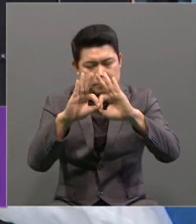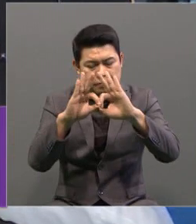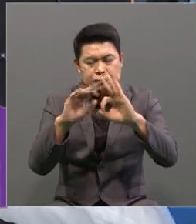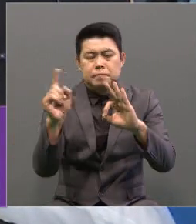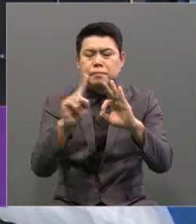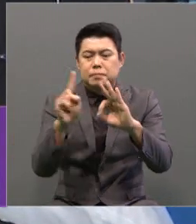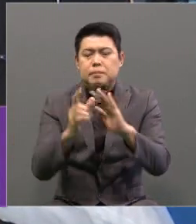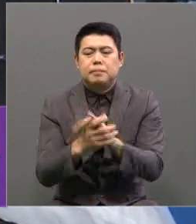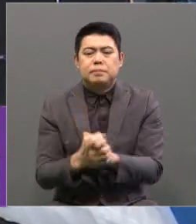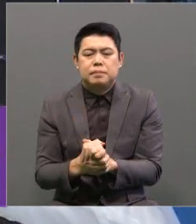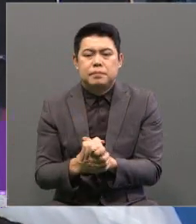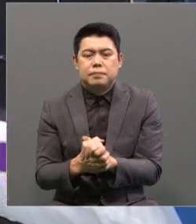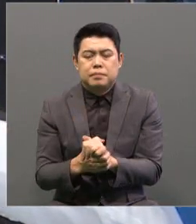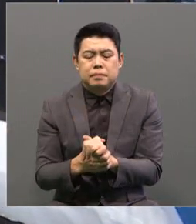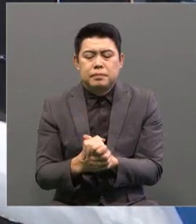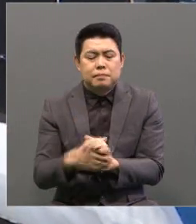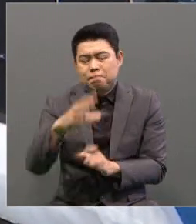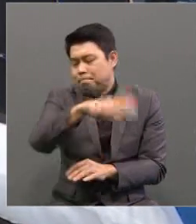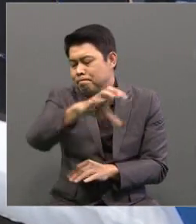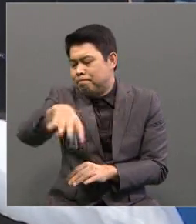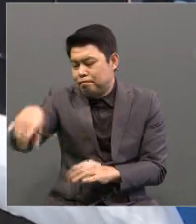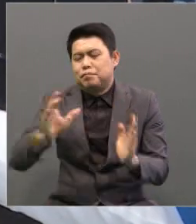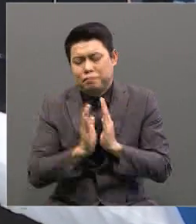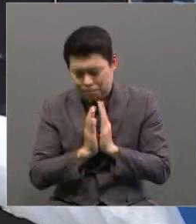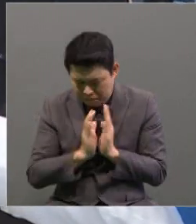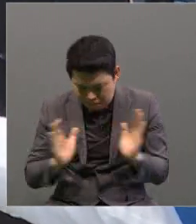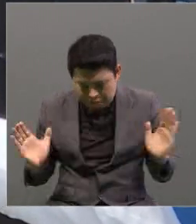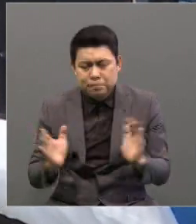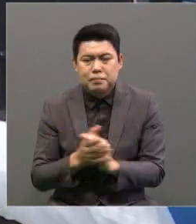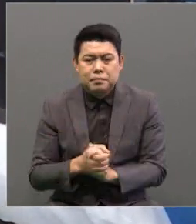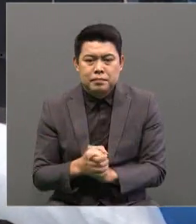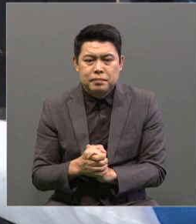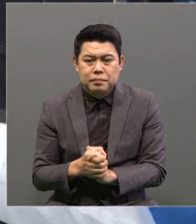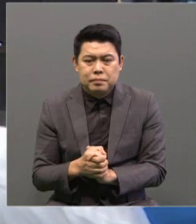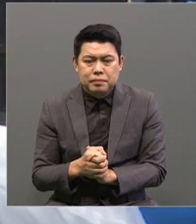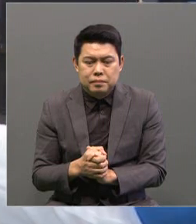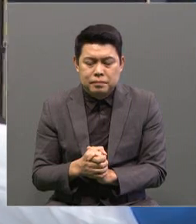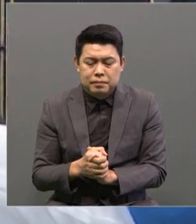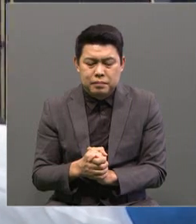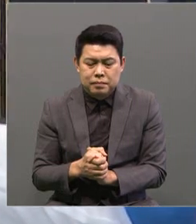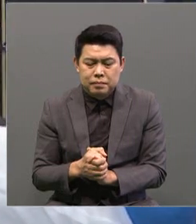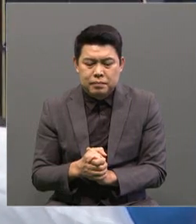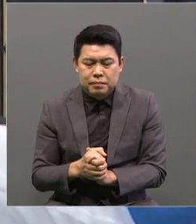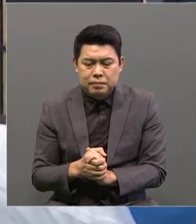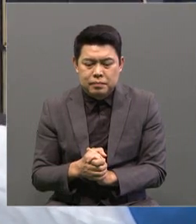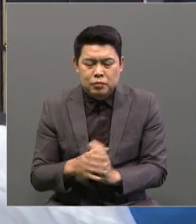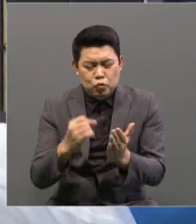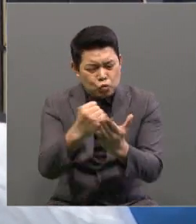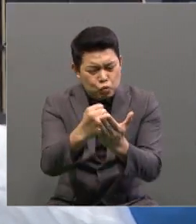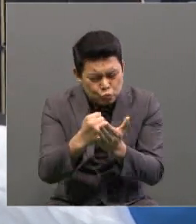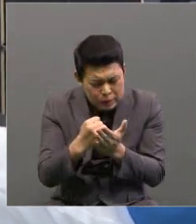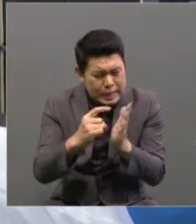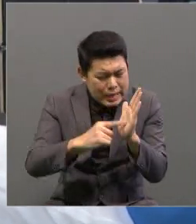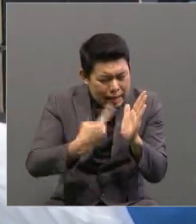ก็ทุกหน่วยงานเลยแล้วกันก็ที่ช่วยตั้งแต่เ